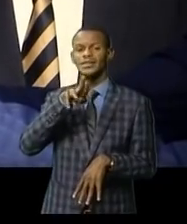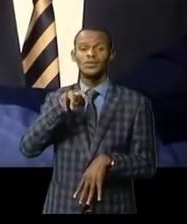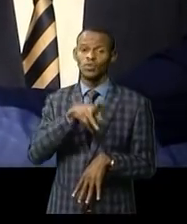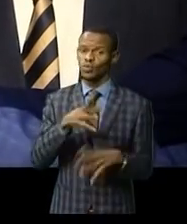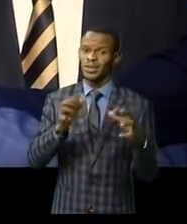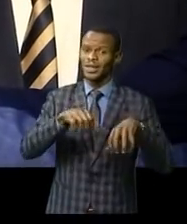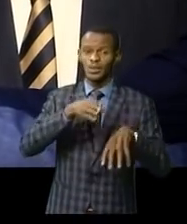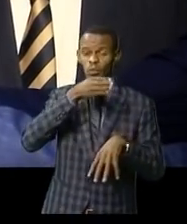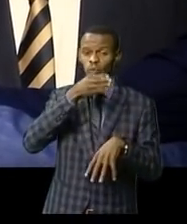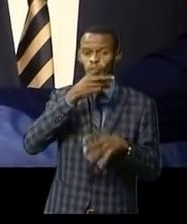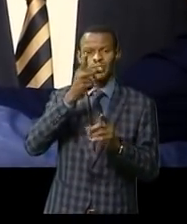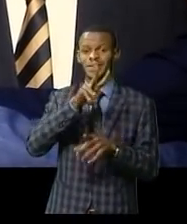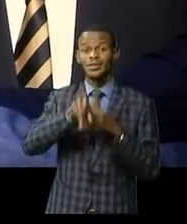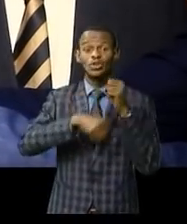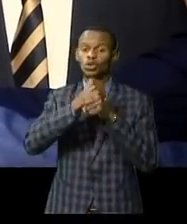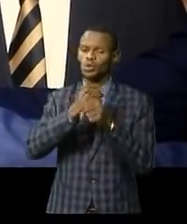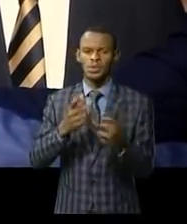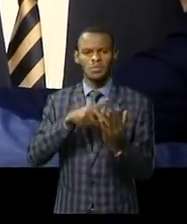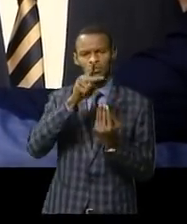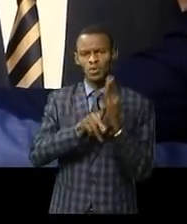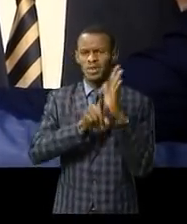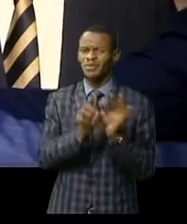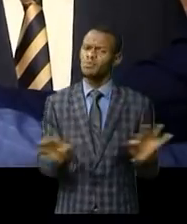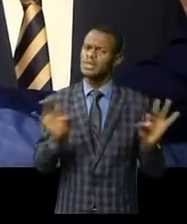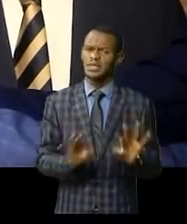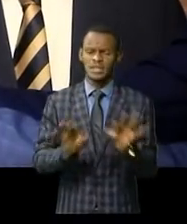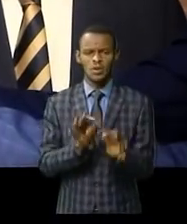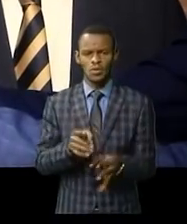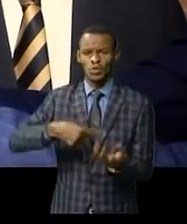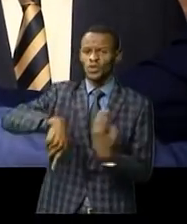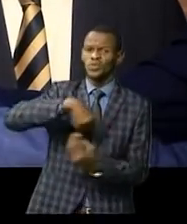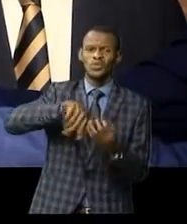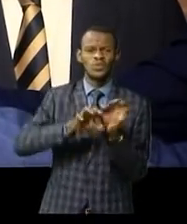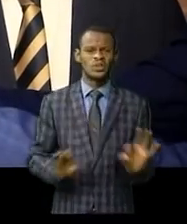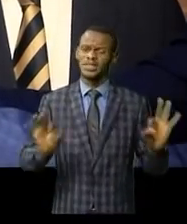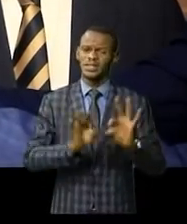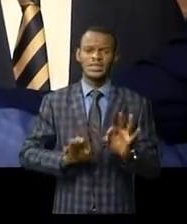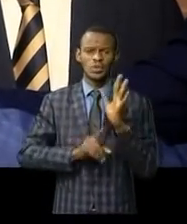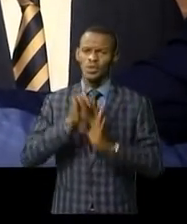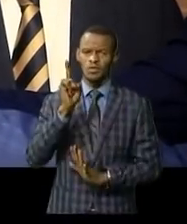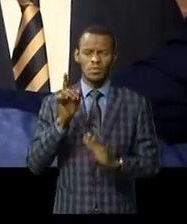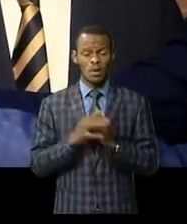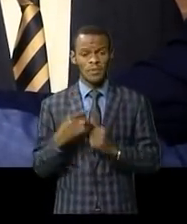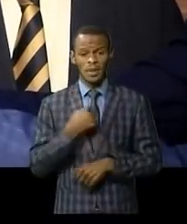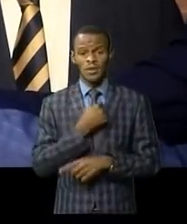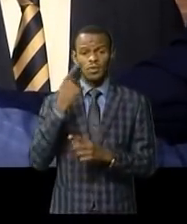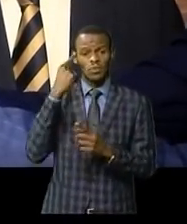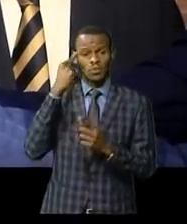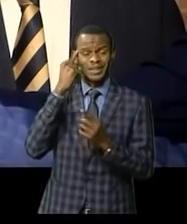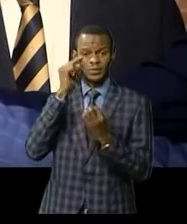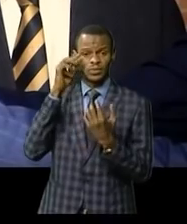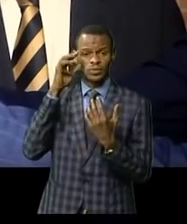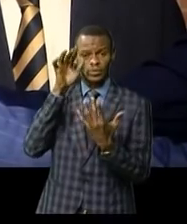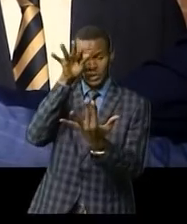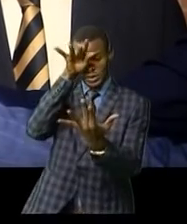aucun projet de développement. Plus de 2 ans, on tourne à rond. Et cette fois-ci, nous espérons que